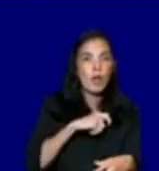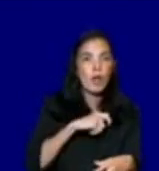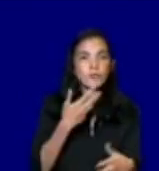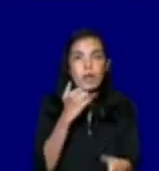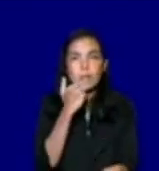waktu